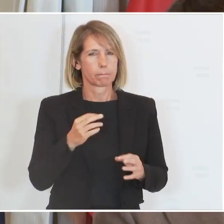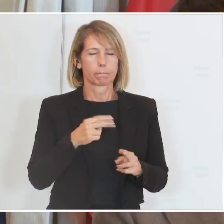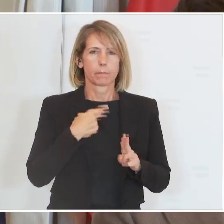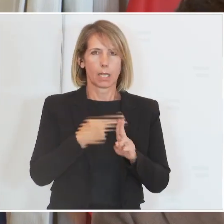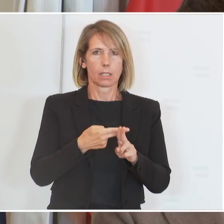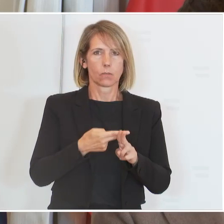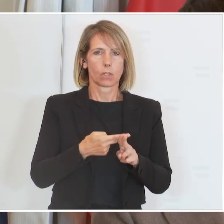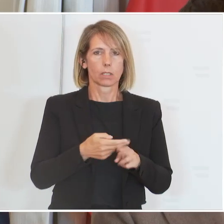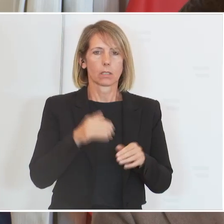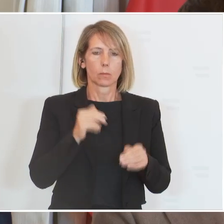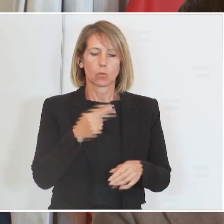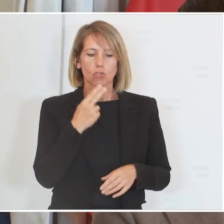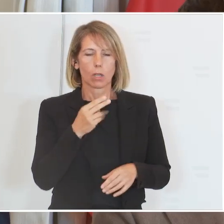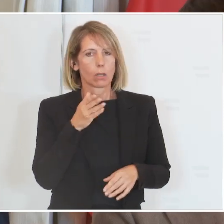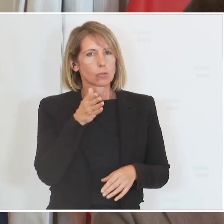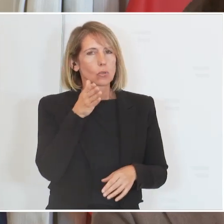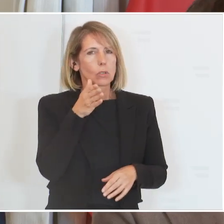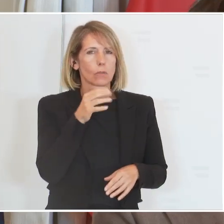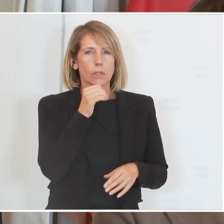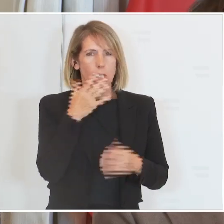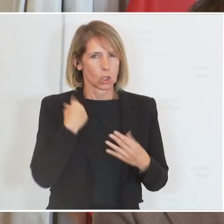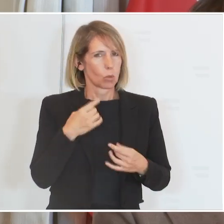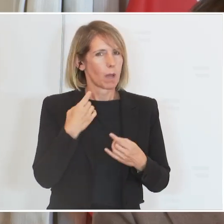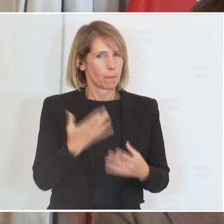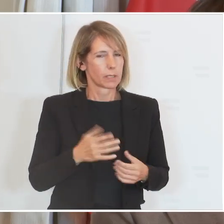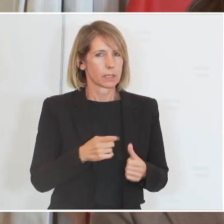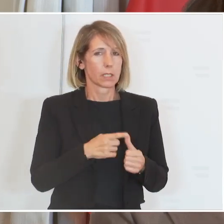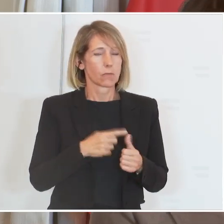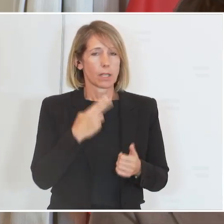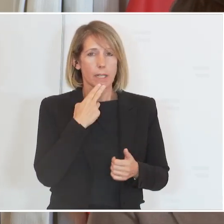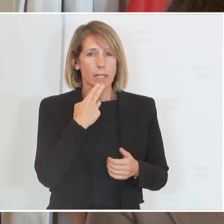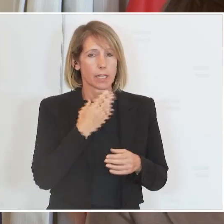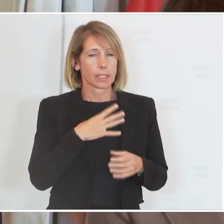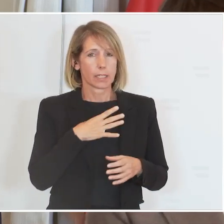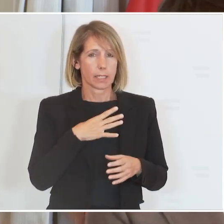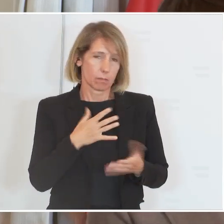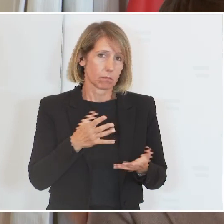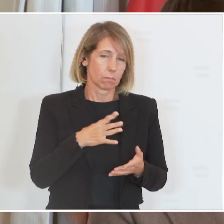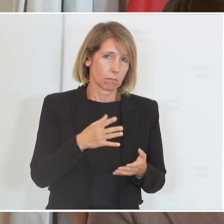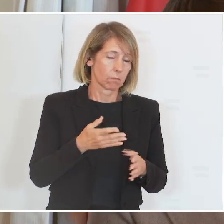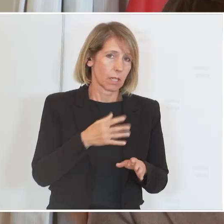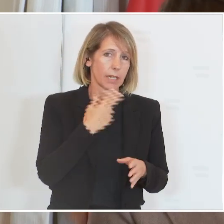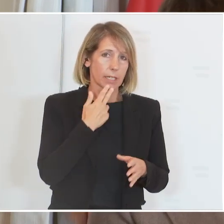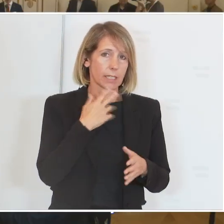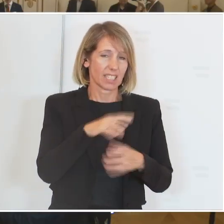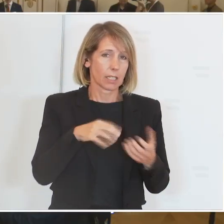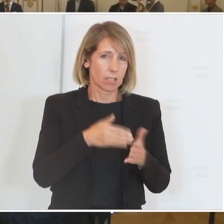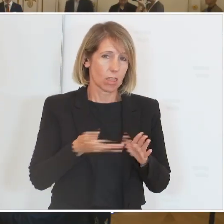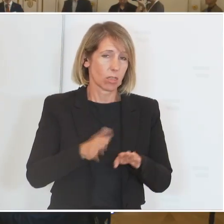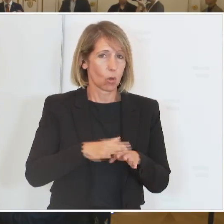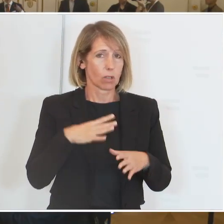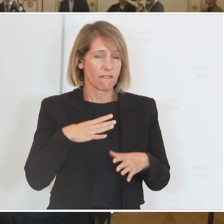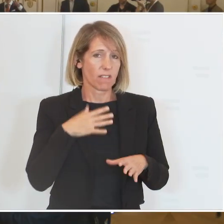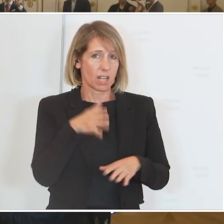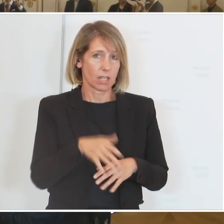eben stärker in die Zukunft zu gehen, selbst wenn die Energiekrise noch gefährlicher wird. Danke, Herr Bundeskanzler. Mit